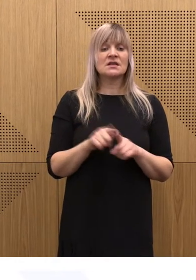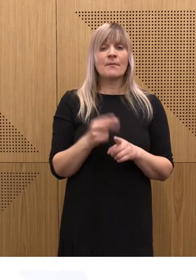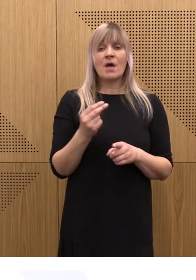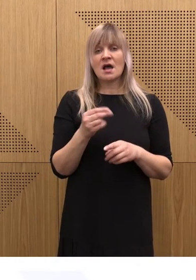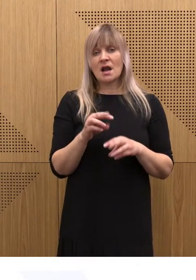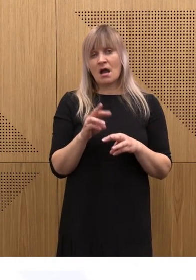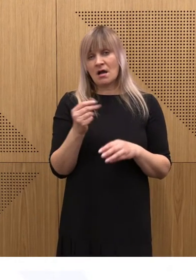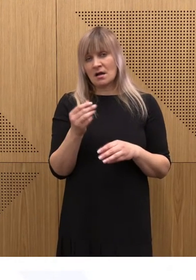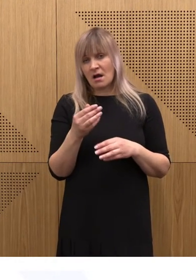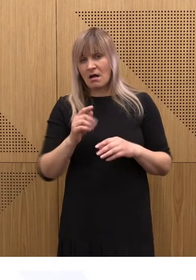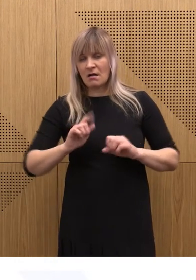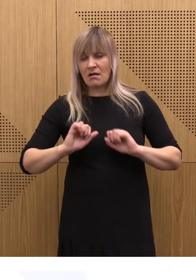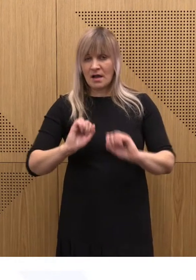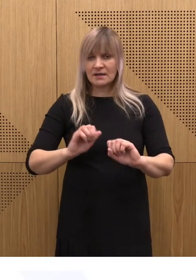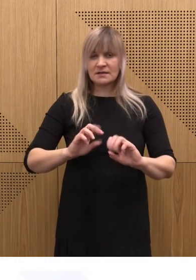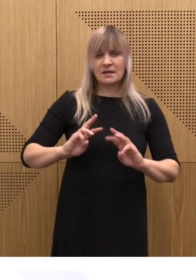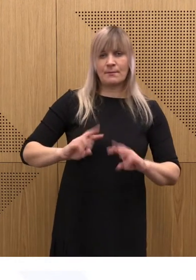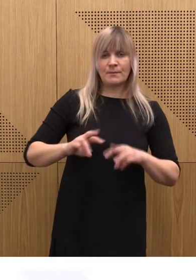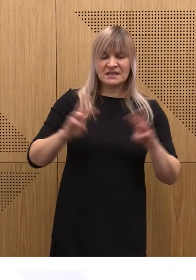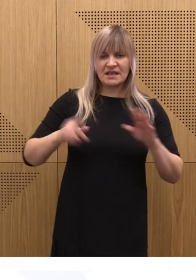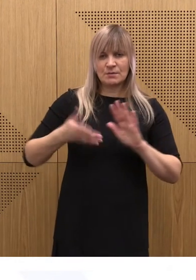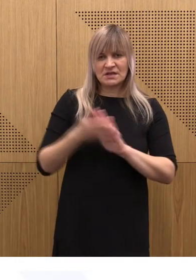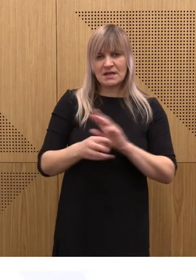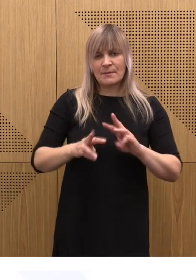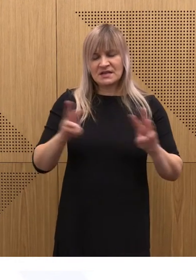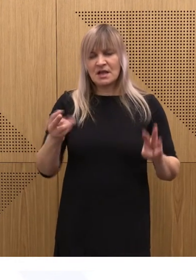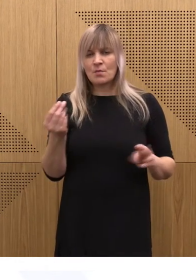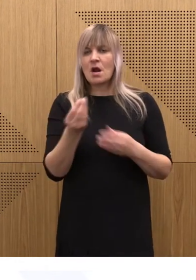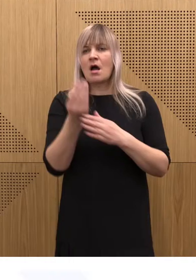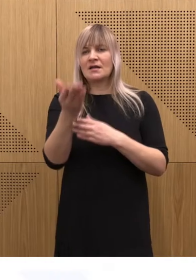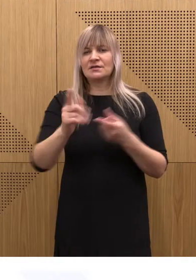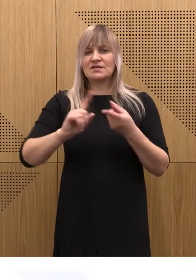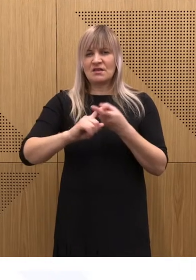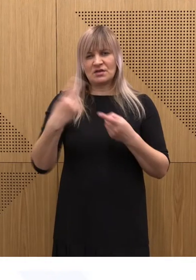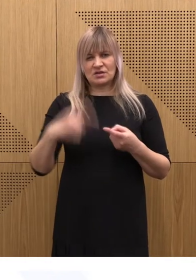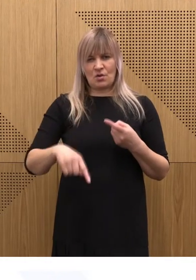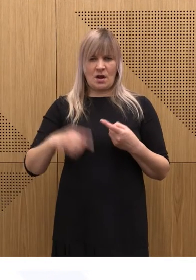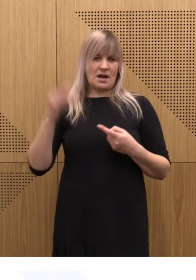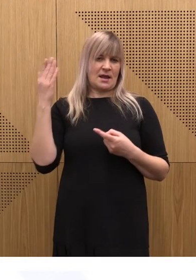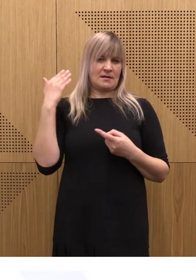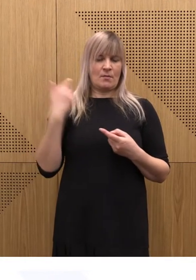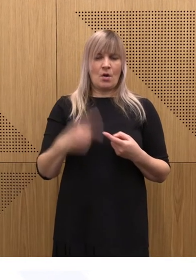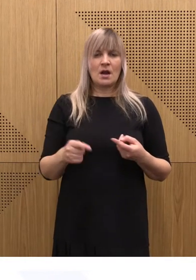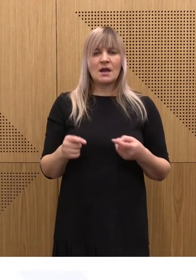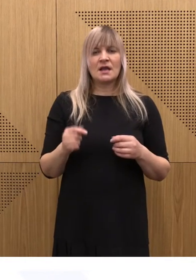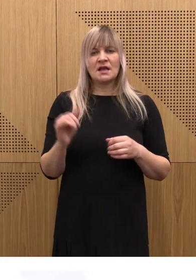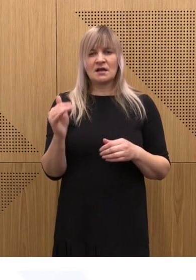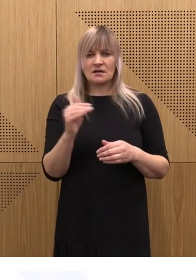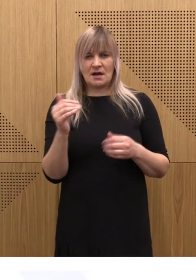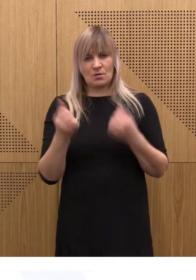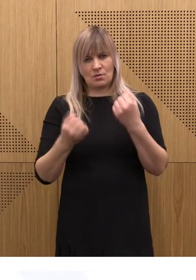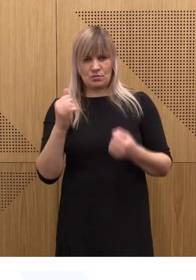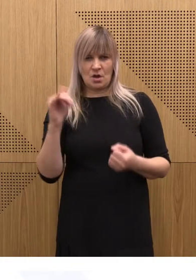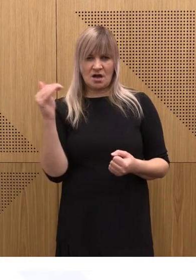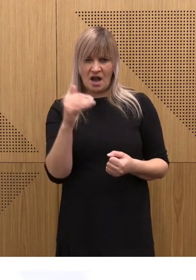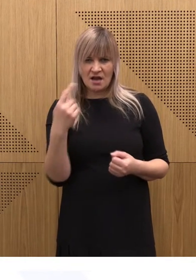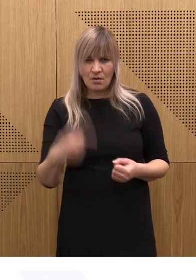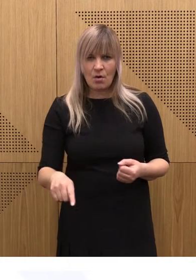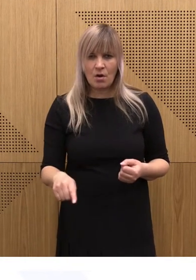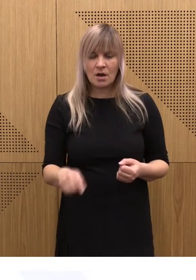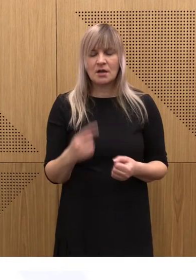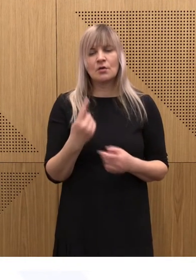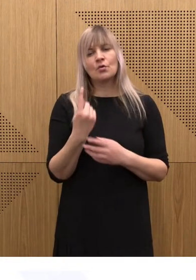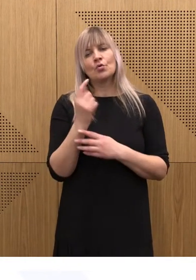ja siseministeeriumile WRC ralli Estoniaga kaasnevate kuludega, see on siis suurusjärgus natuke üle veerand miljoni